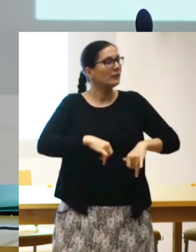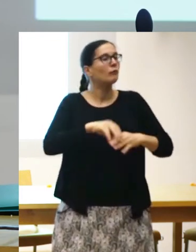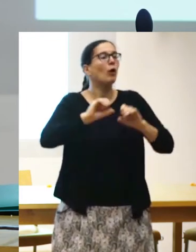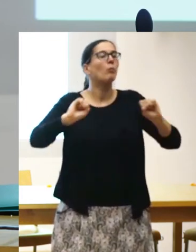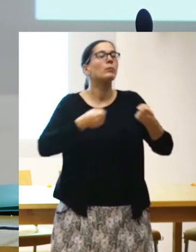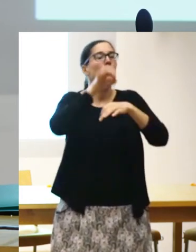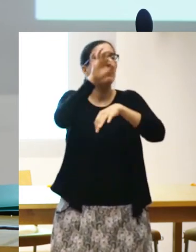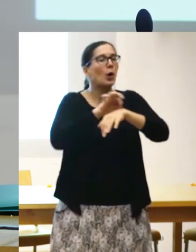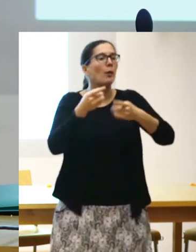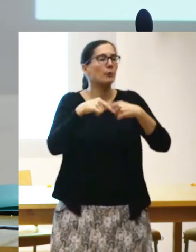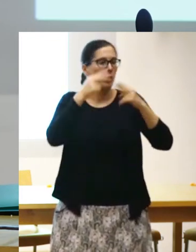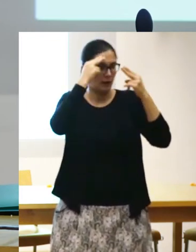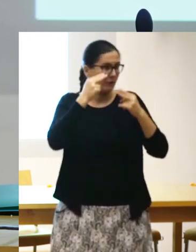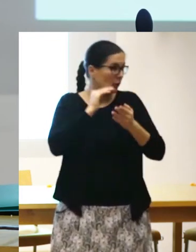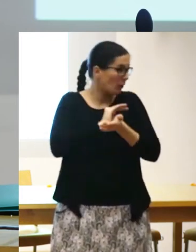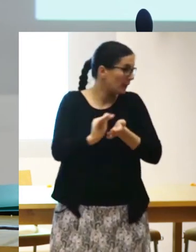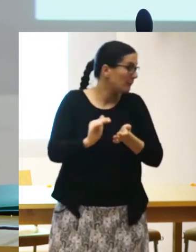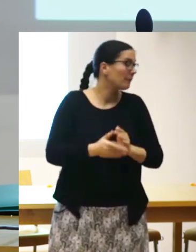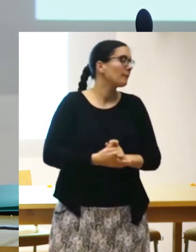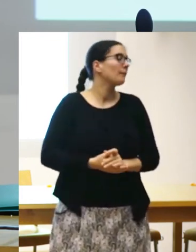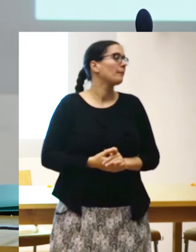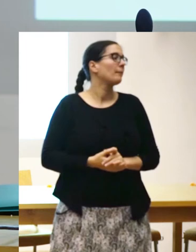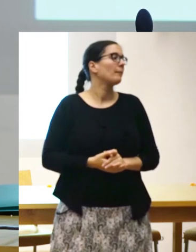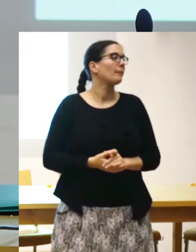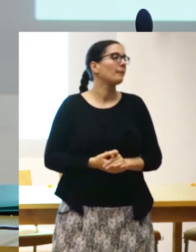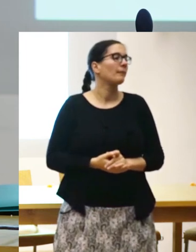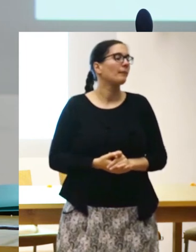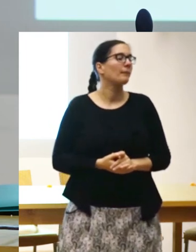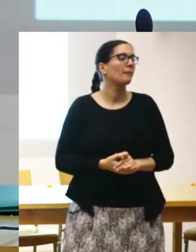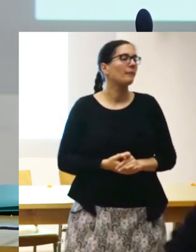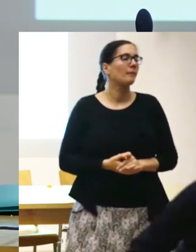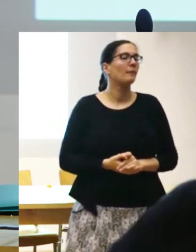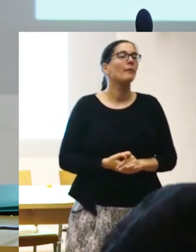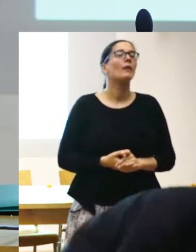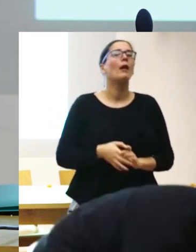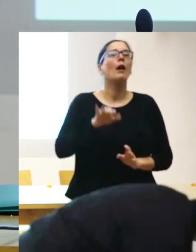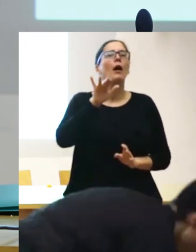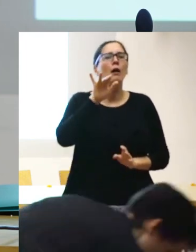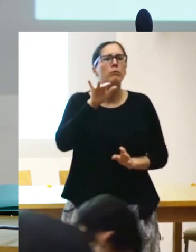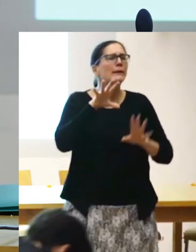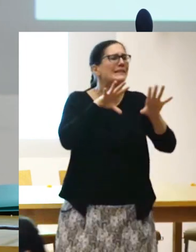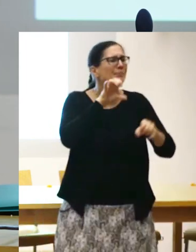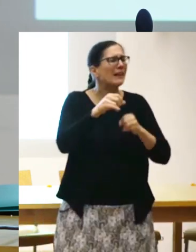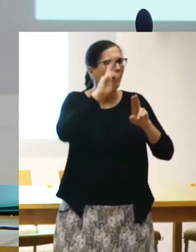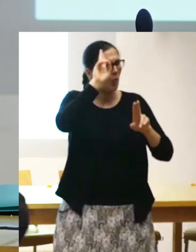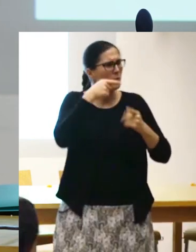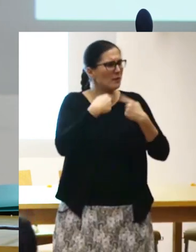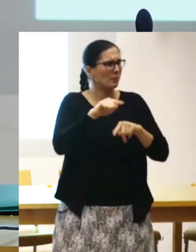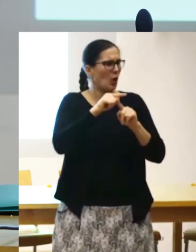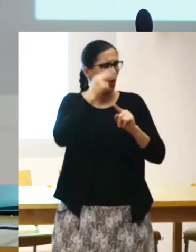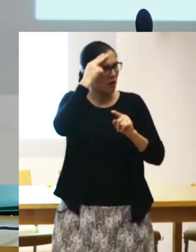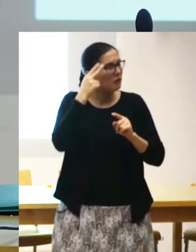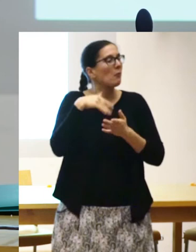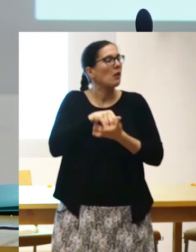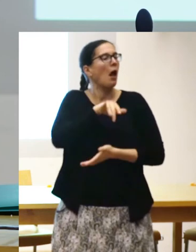určená nevědomým. Na základě toho v Moravské galerii existuje sbírka pro nevědomé, se kterou dál